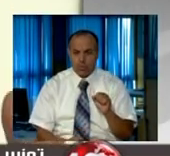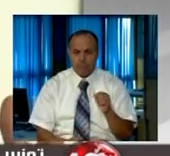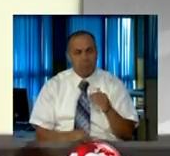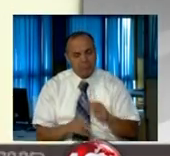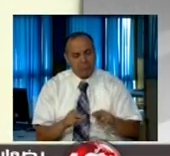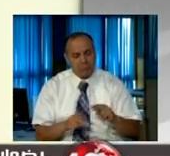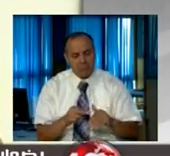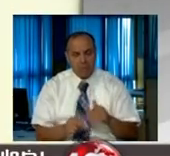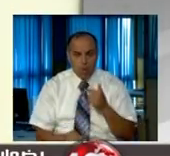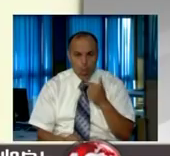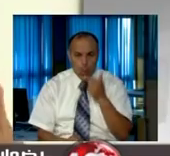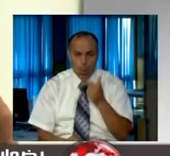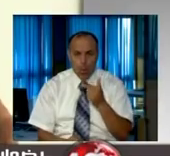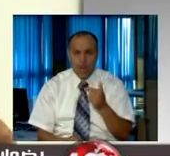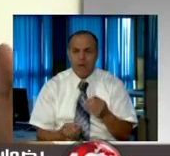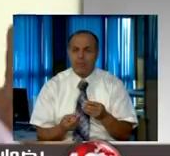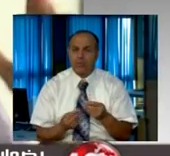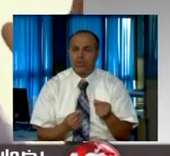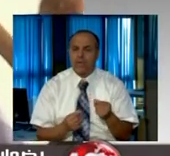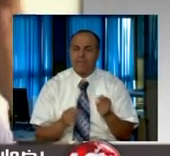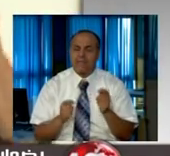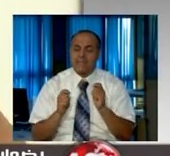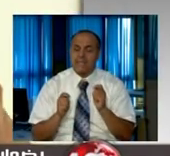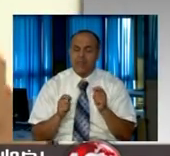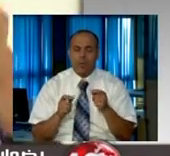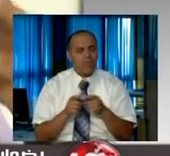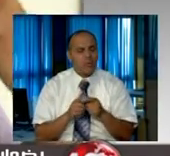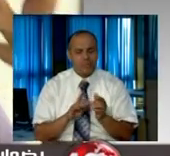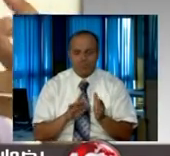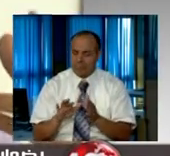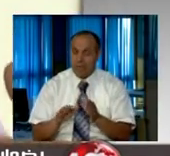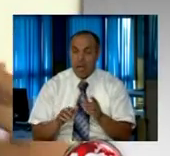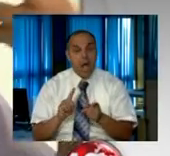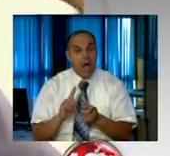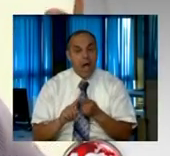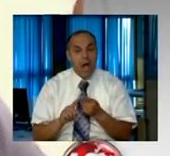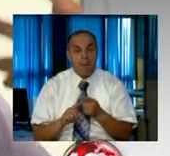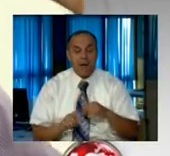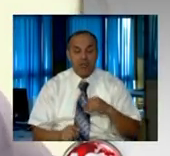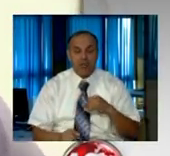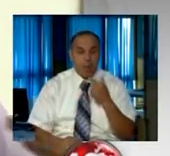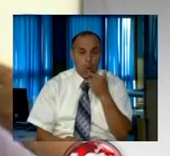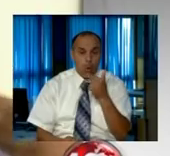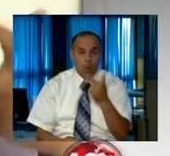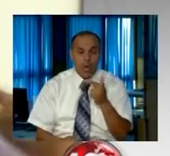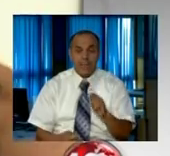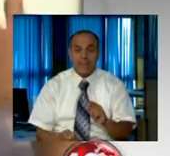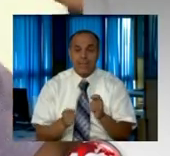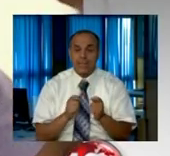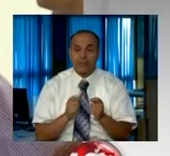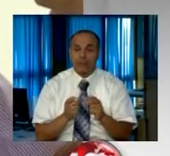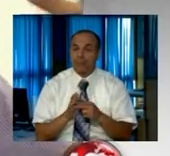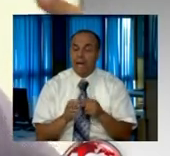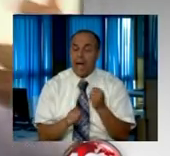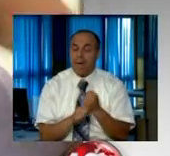فيها، لكن هني قلت لك تشبيب بيولوجي ليس غاية في السياسة في حد ذاته ولا في الحكومات. أهم شيء أنه التشبيب هذا يؤدي إلى تغيير ديناميكية